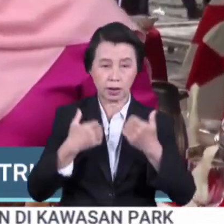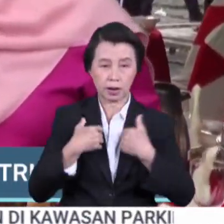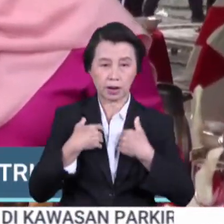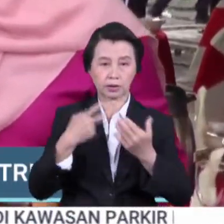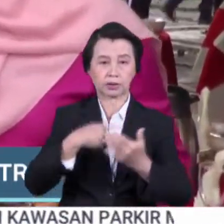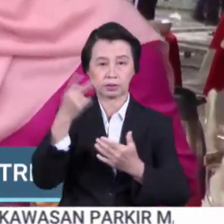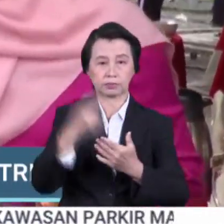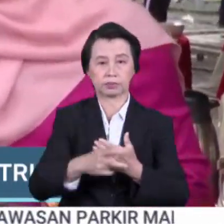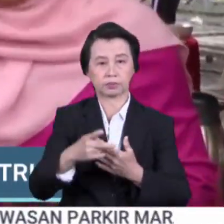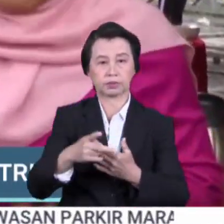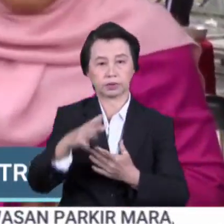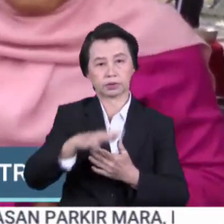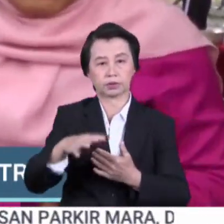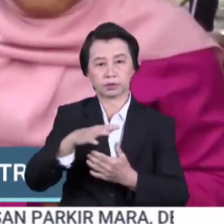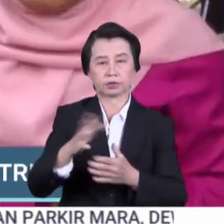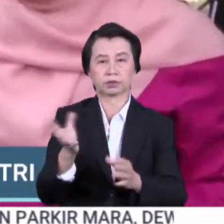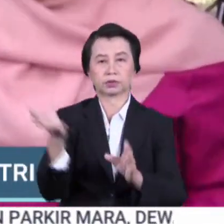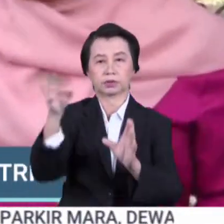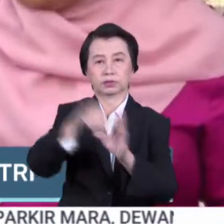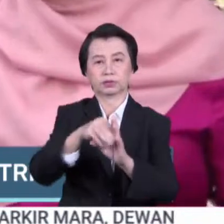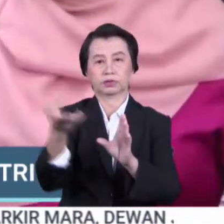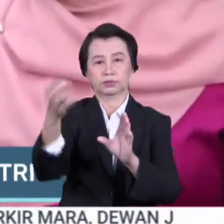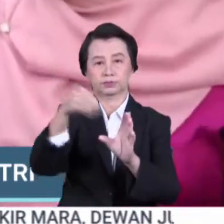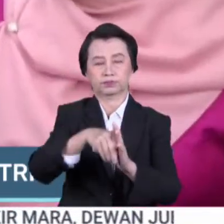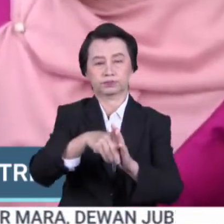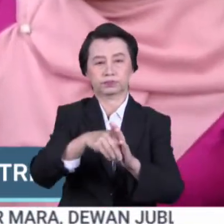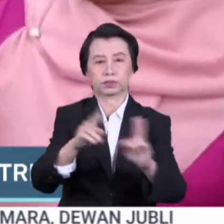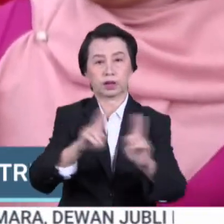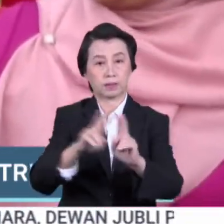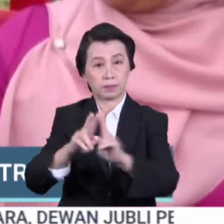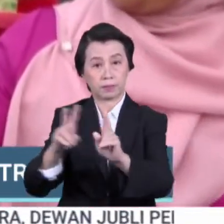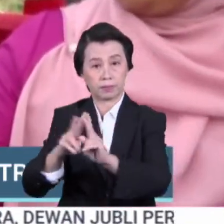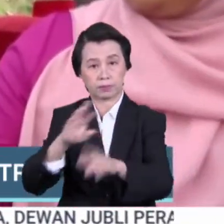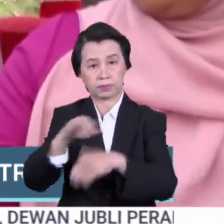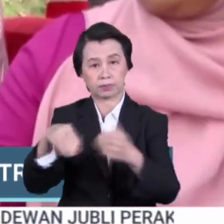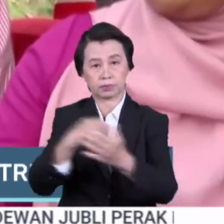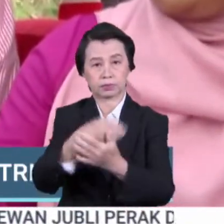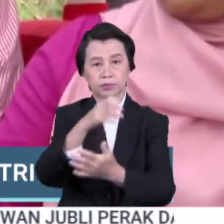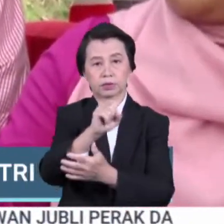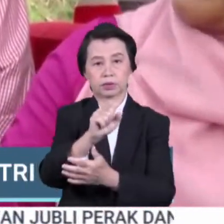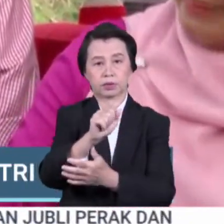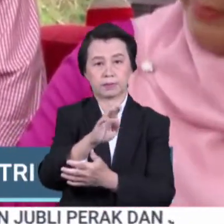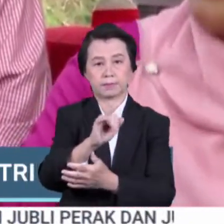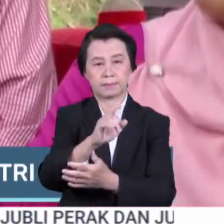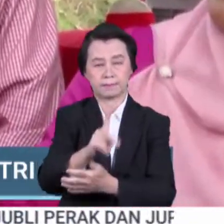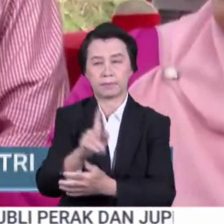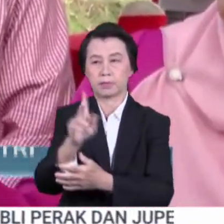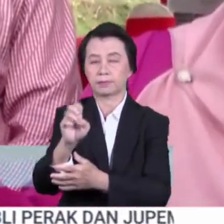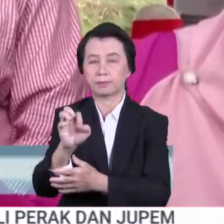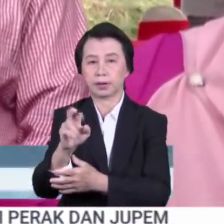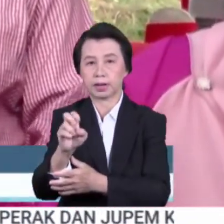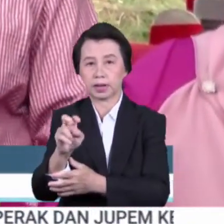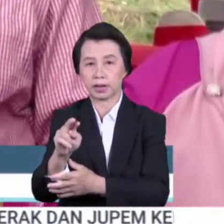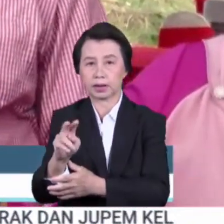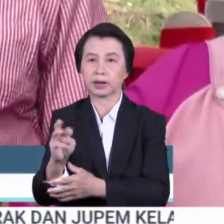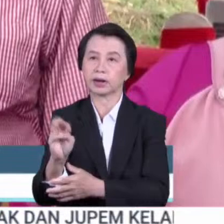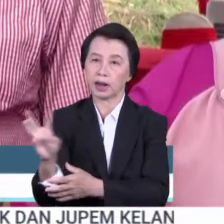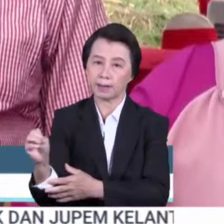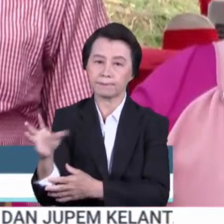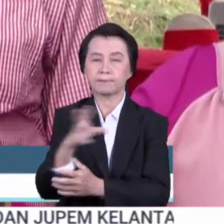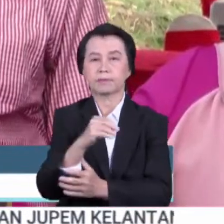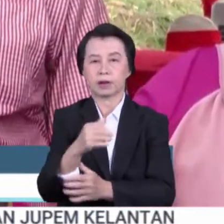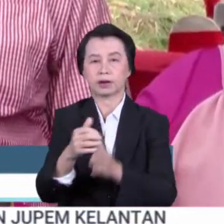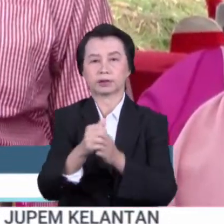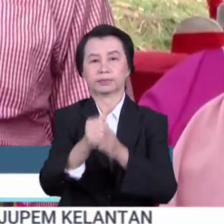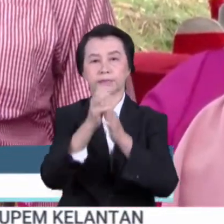yang disertai oleh kampung-kampung seluruh Sabak Bernam, pemimpin-pemimpin masyarakat daripada pelbagai lapisan, dan mereka